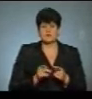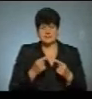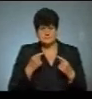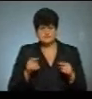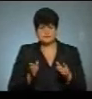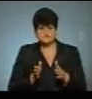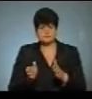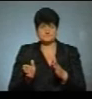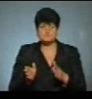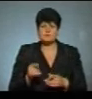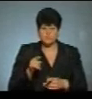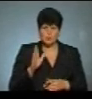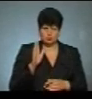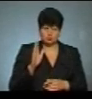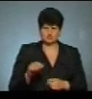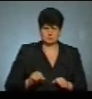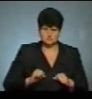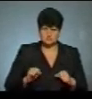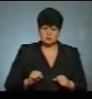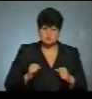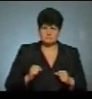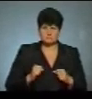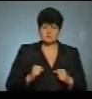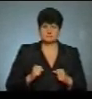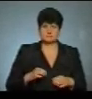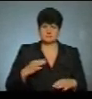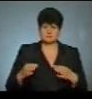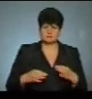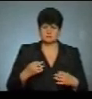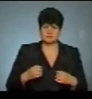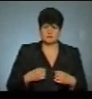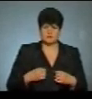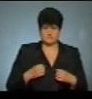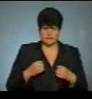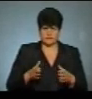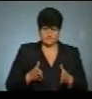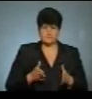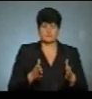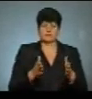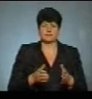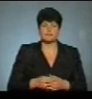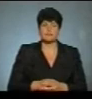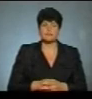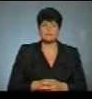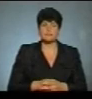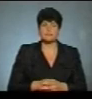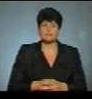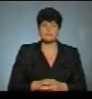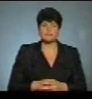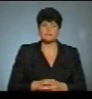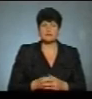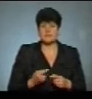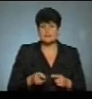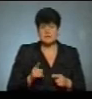конструктивне русло, вони будуть намагатись цю енергію вивільнити в деструктивних напрямках. І